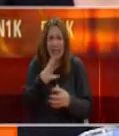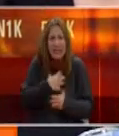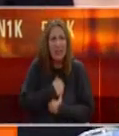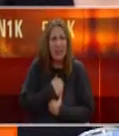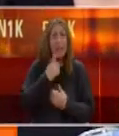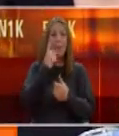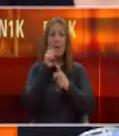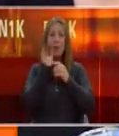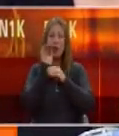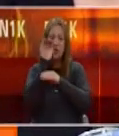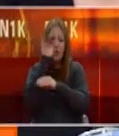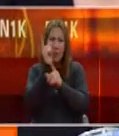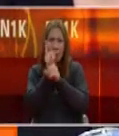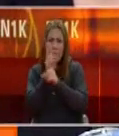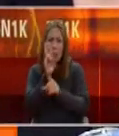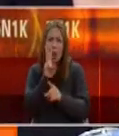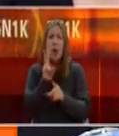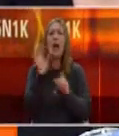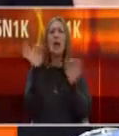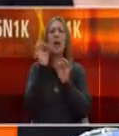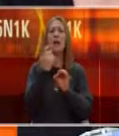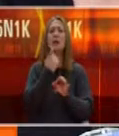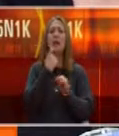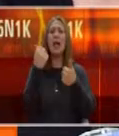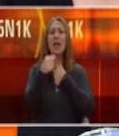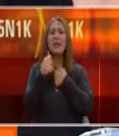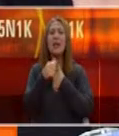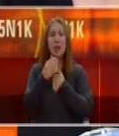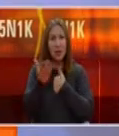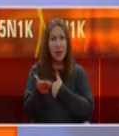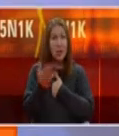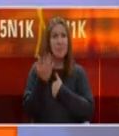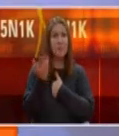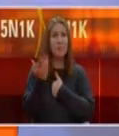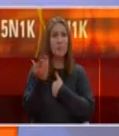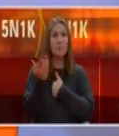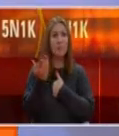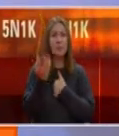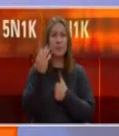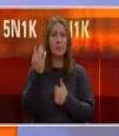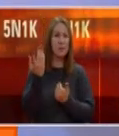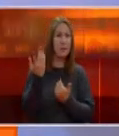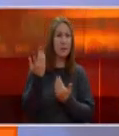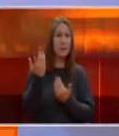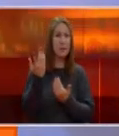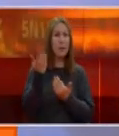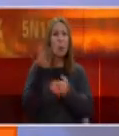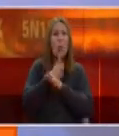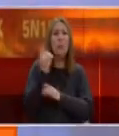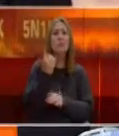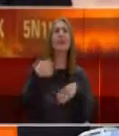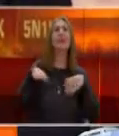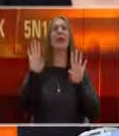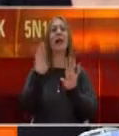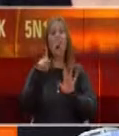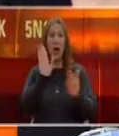yaşadıklarını birebir görünce erken yaşta evliliği artık hani bir şey olarak kabul ediyorlar. Yani doğru bir şey değil ve